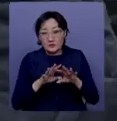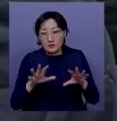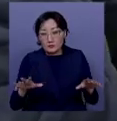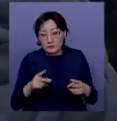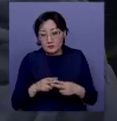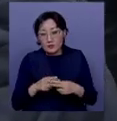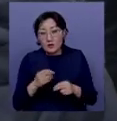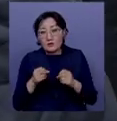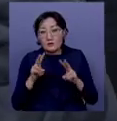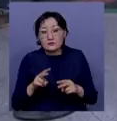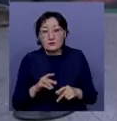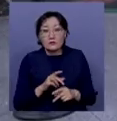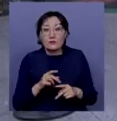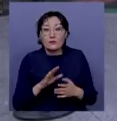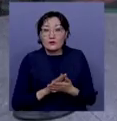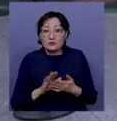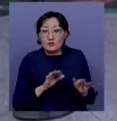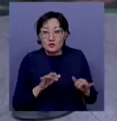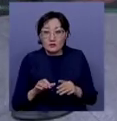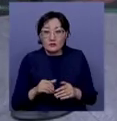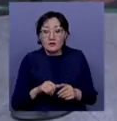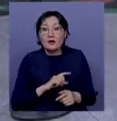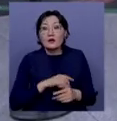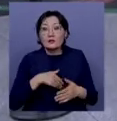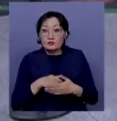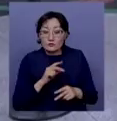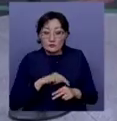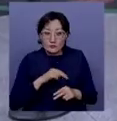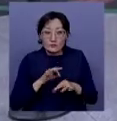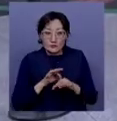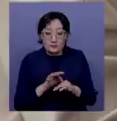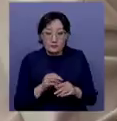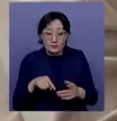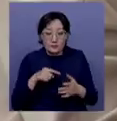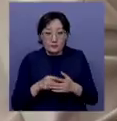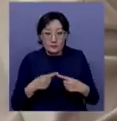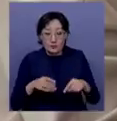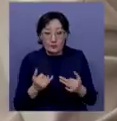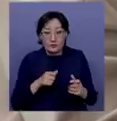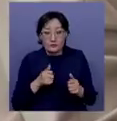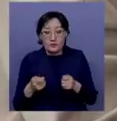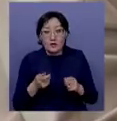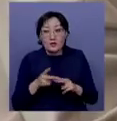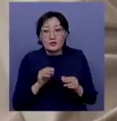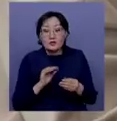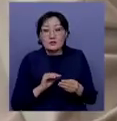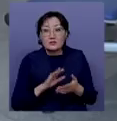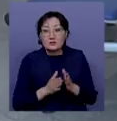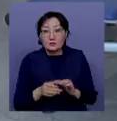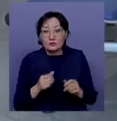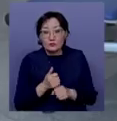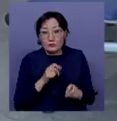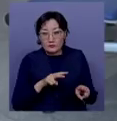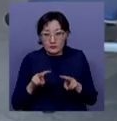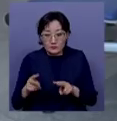кетпеуіне арналған эпидемиялық шаралар қарқынды жұмыс атқарып жатыр. Қалалық штабтың басқаруымен бүгінгі таңда жағдай толық бақылауда. Жеке